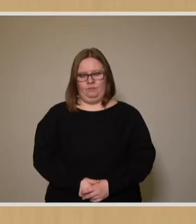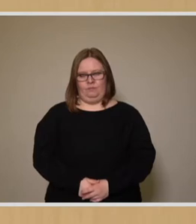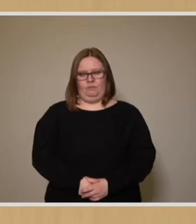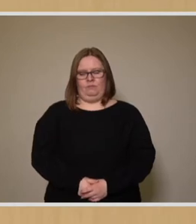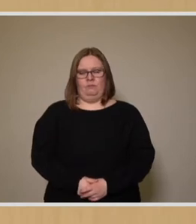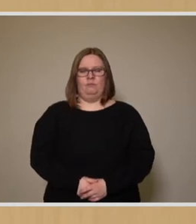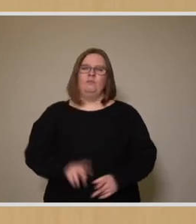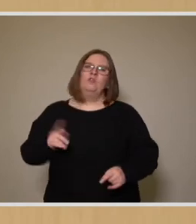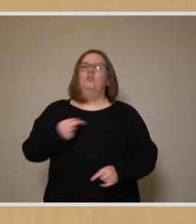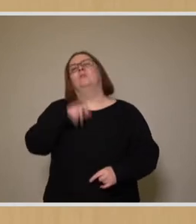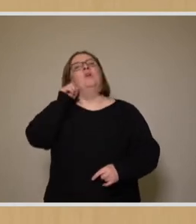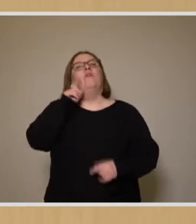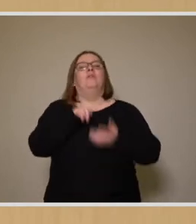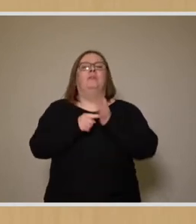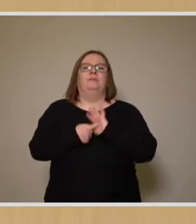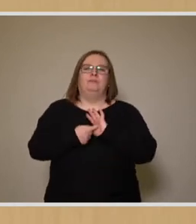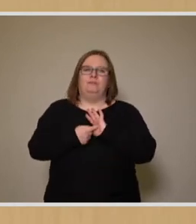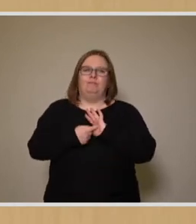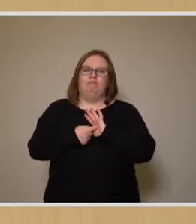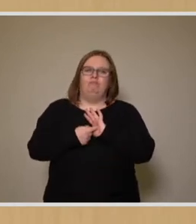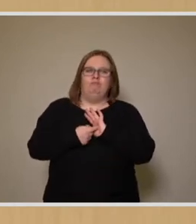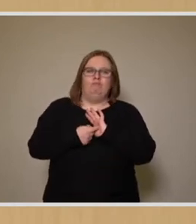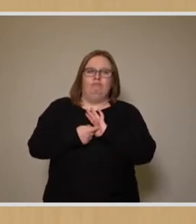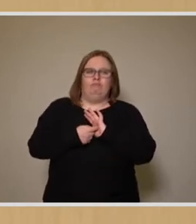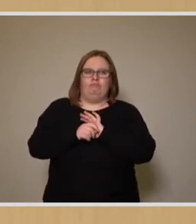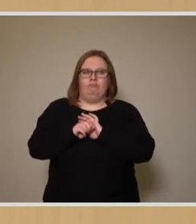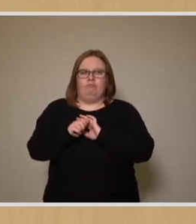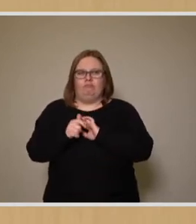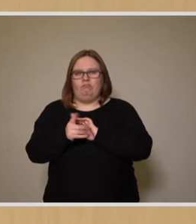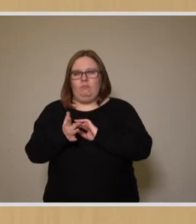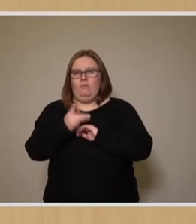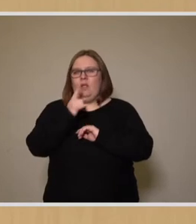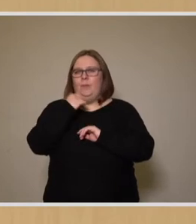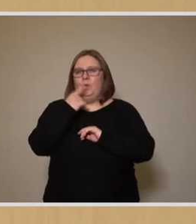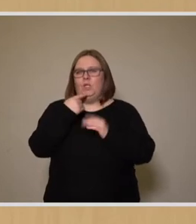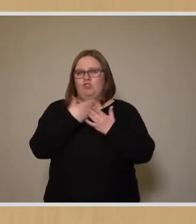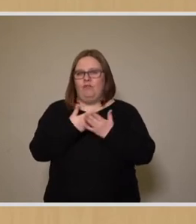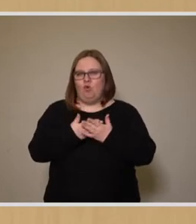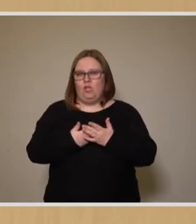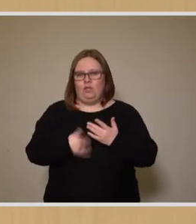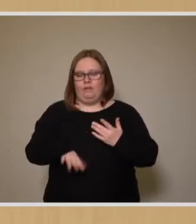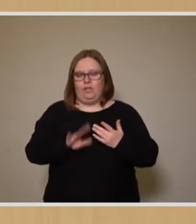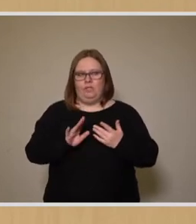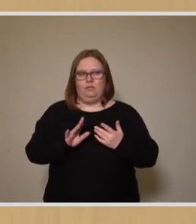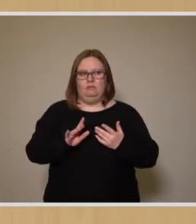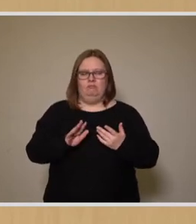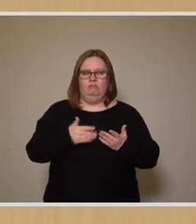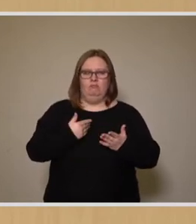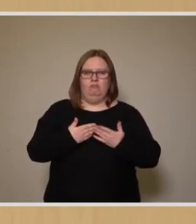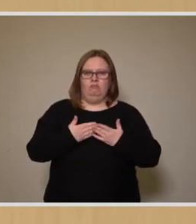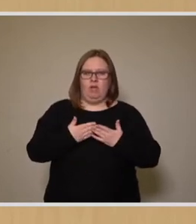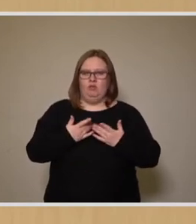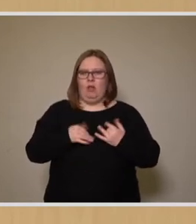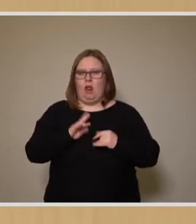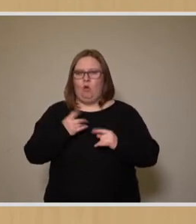Es ist schon vielfach darauf hingewiesen worden, wir haben mehrere mündliche Vorschläge vorliegen, was